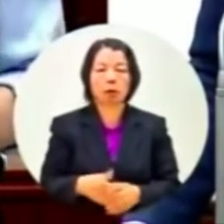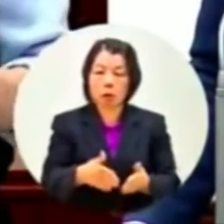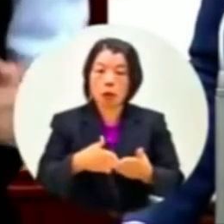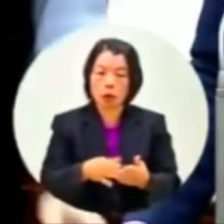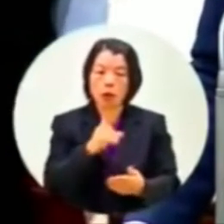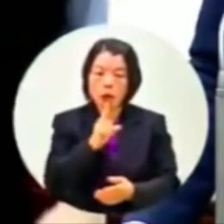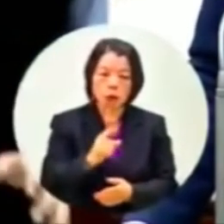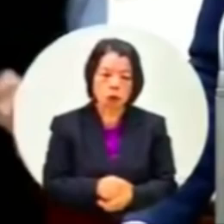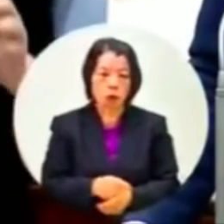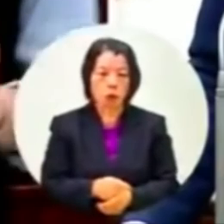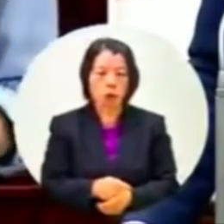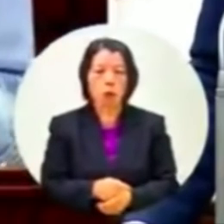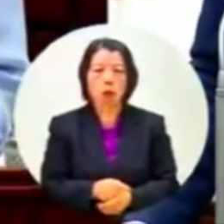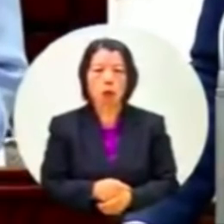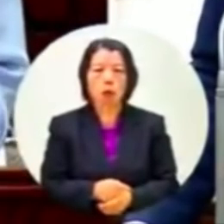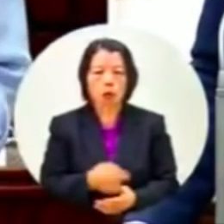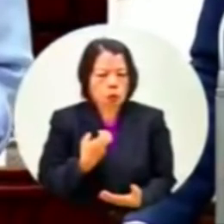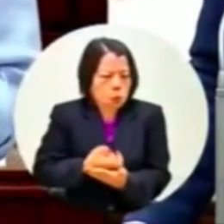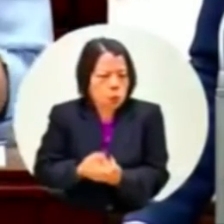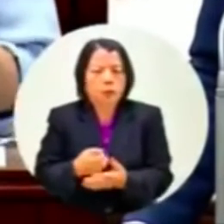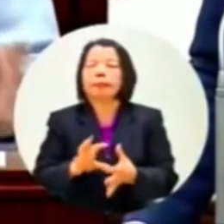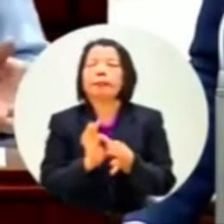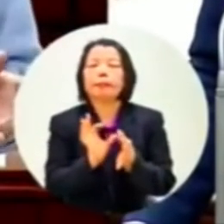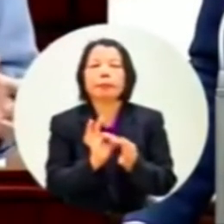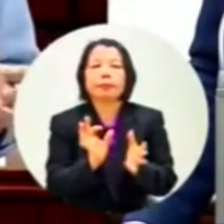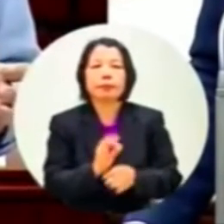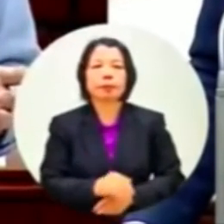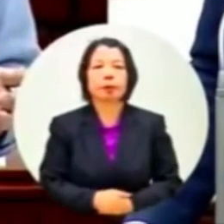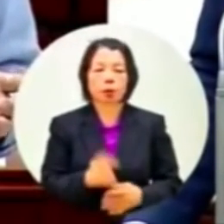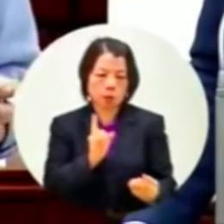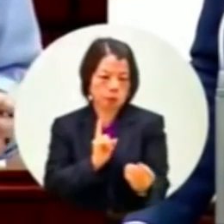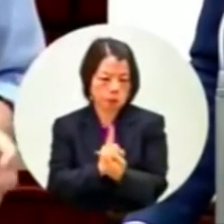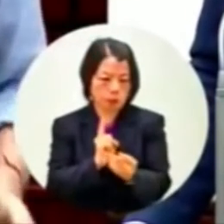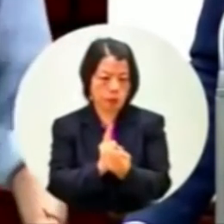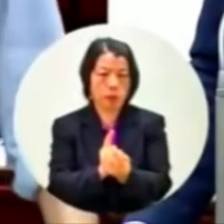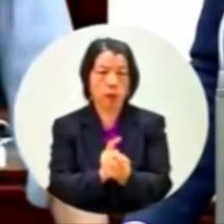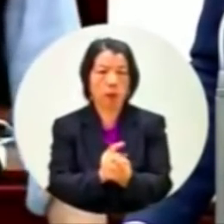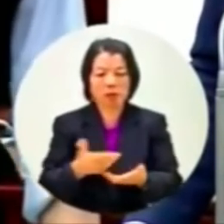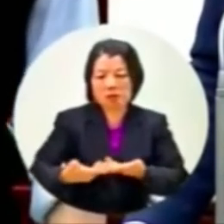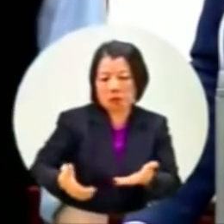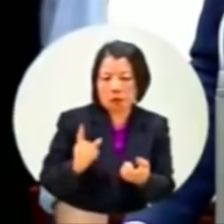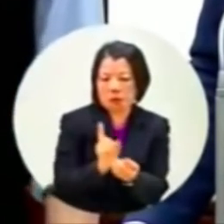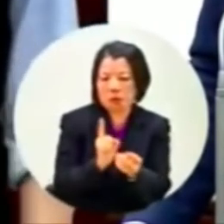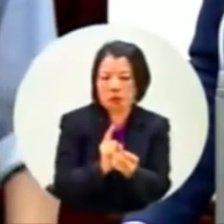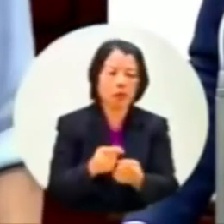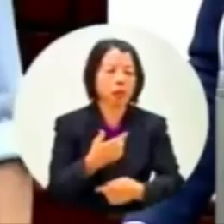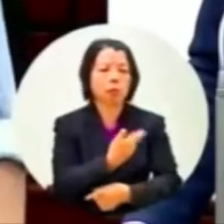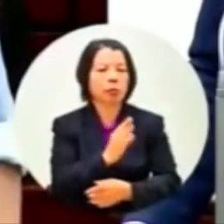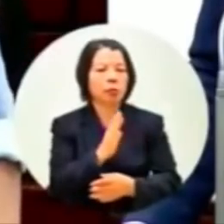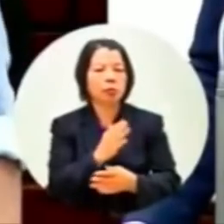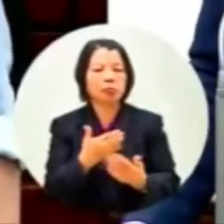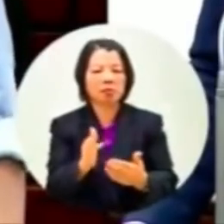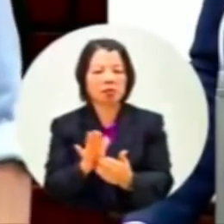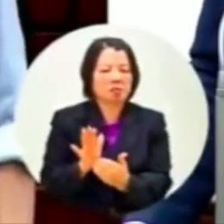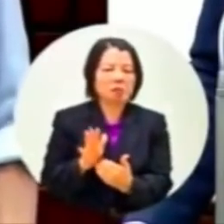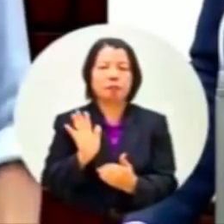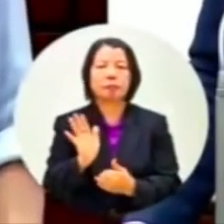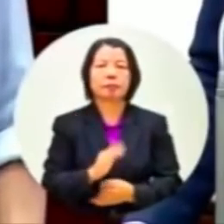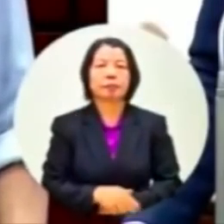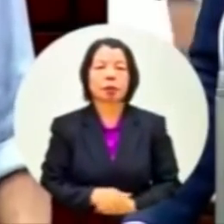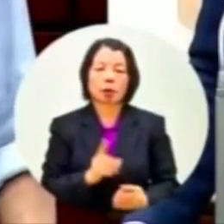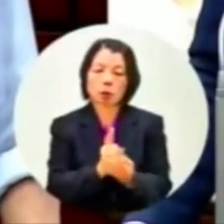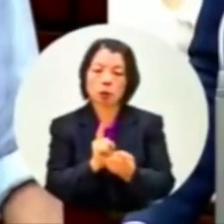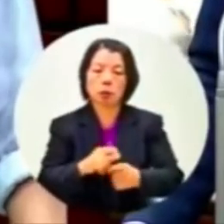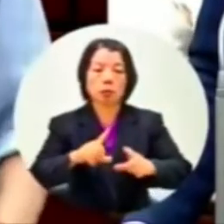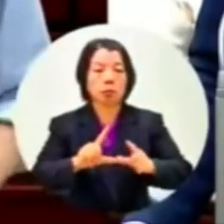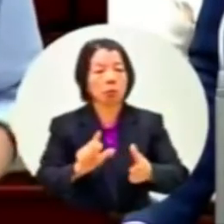我伫现场，我知影。 我们的意思就是说，咱一定要面对问题，绝对不是逃避啊，这是第一个重点。我们对大林埔迁